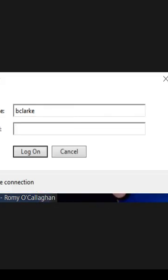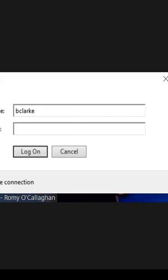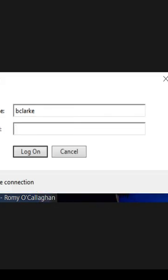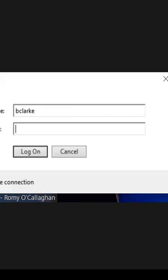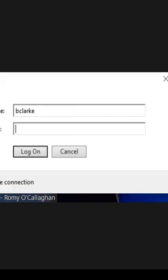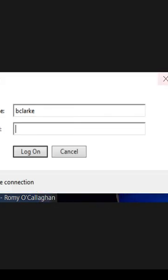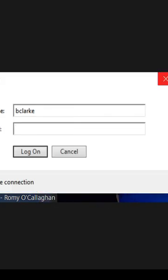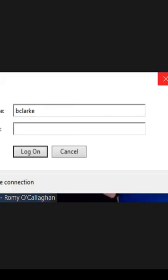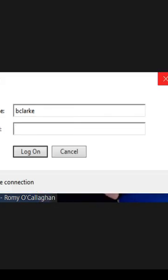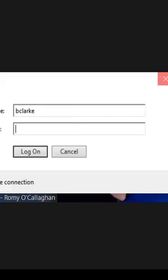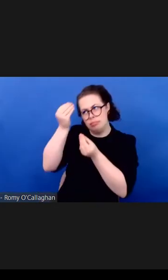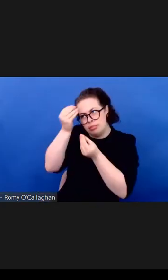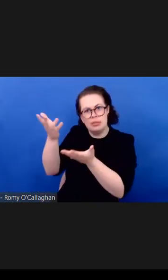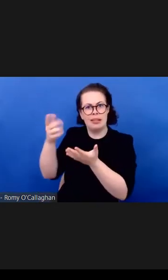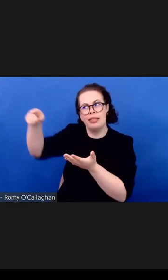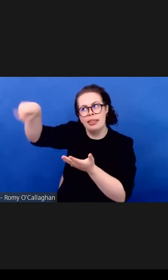আপনি কি উপদেশ দিবেন?